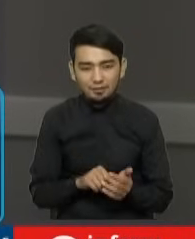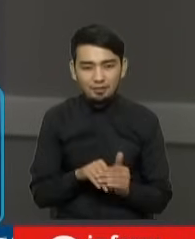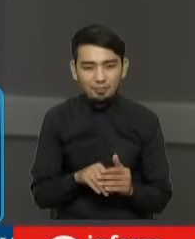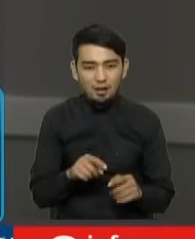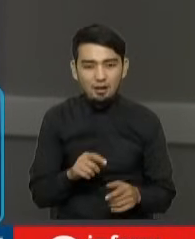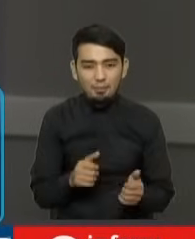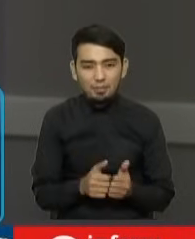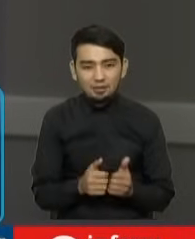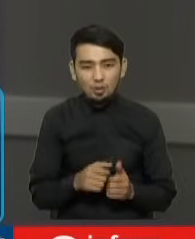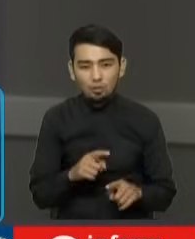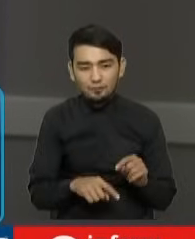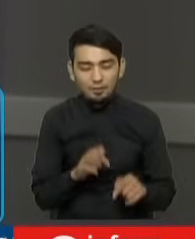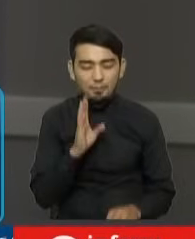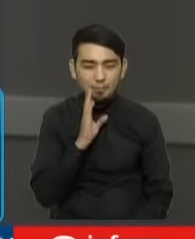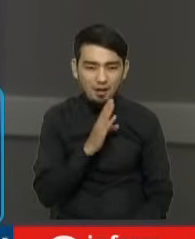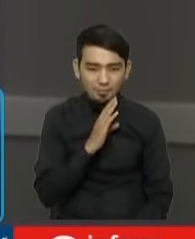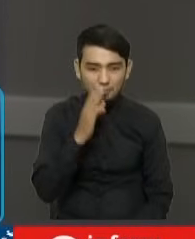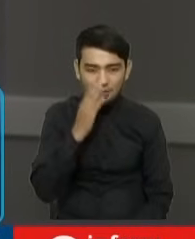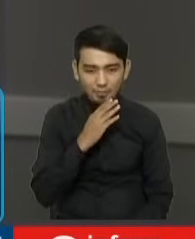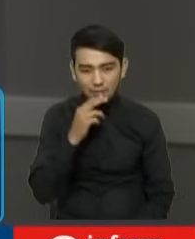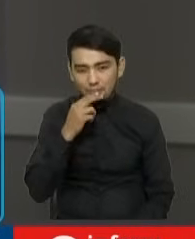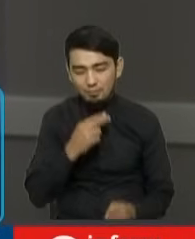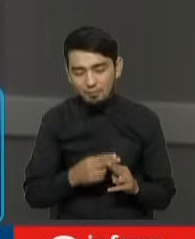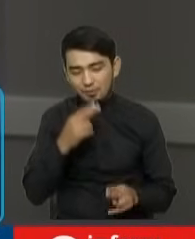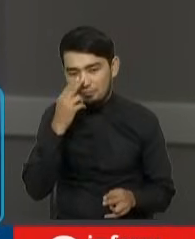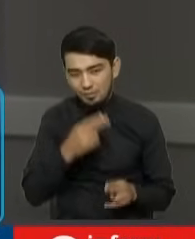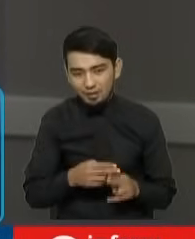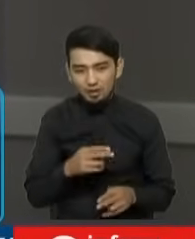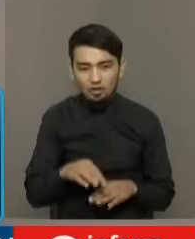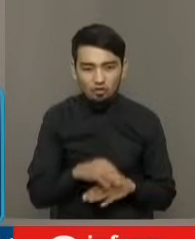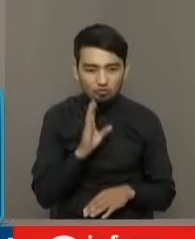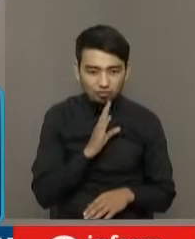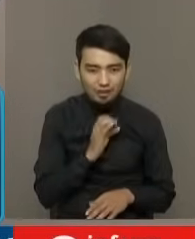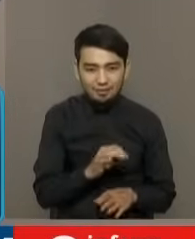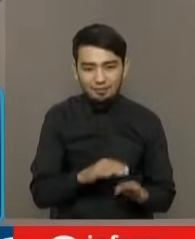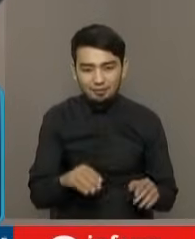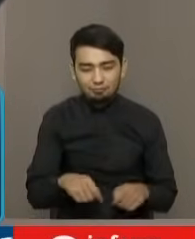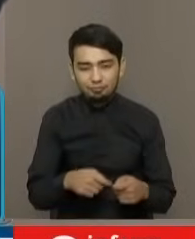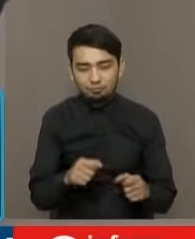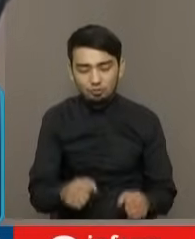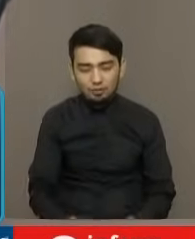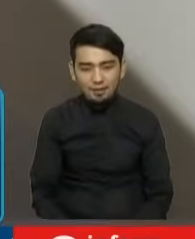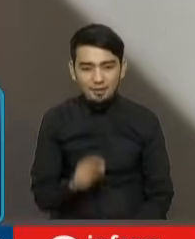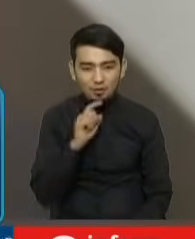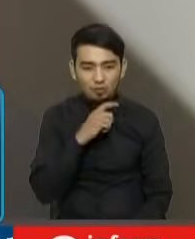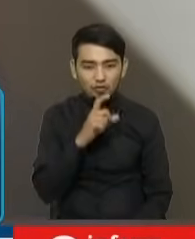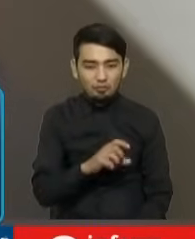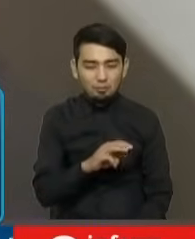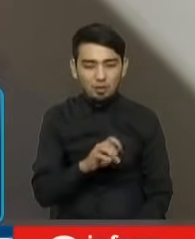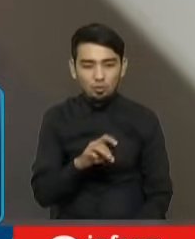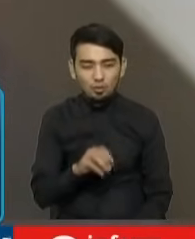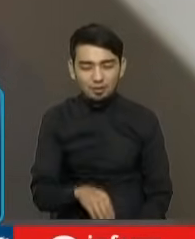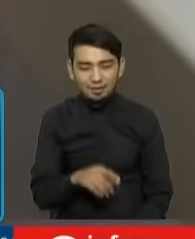родственникам – это родители, братья, сестры, супруги и дети. По словам экономиста Мируерт Махмутовой, лишь